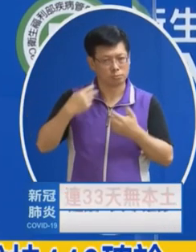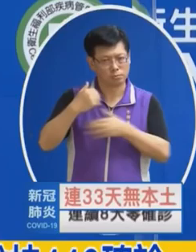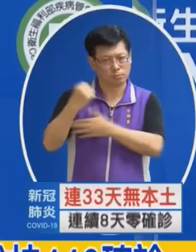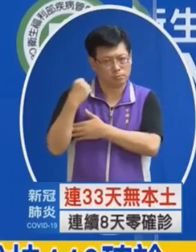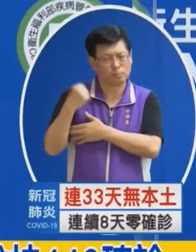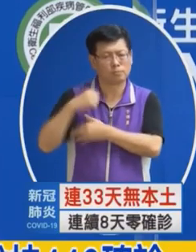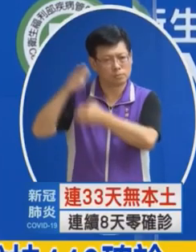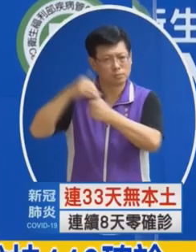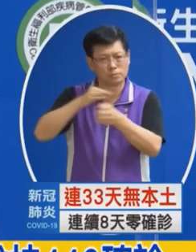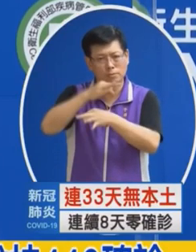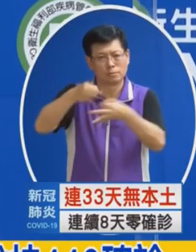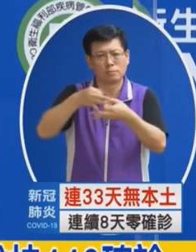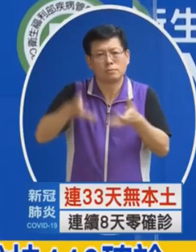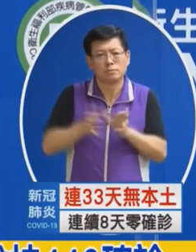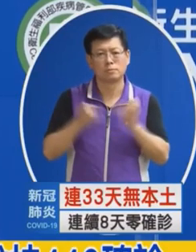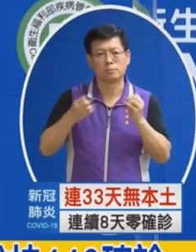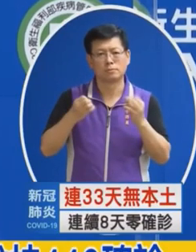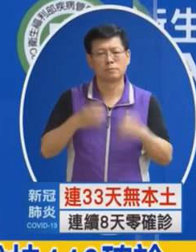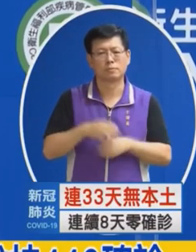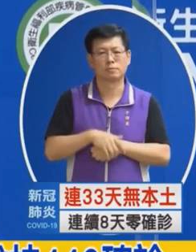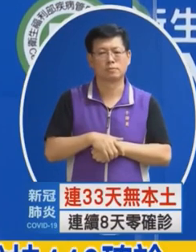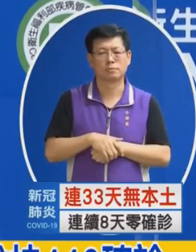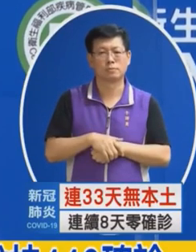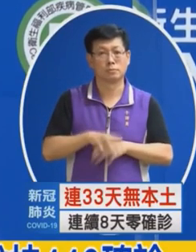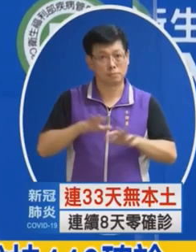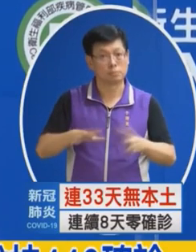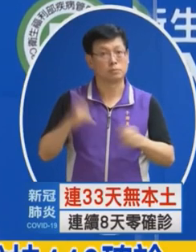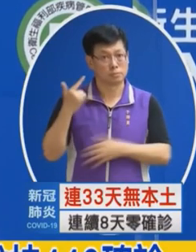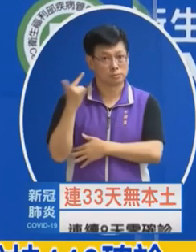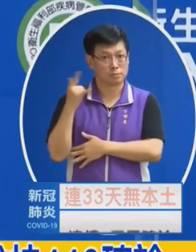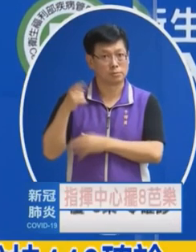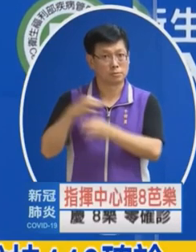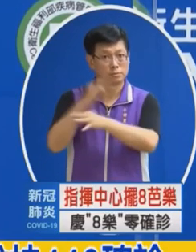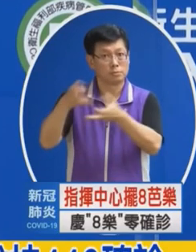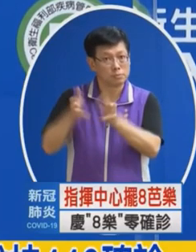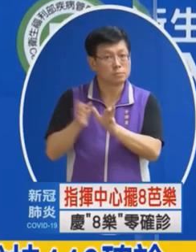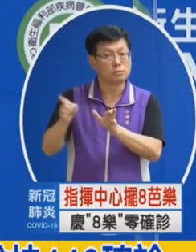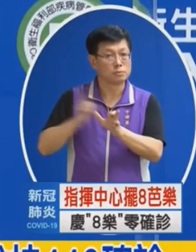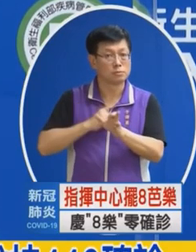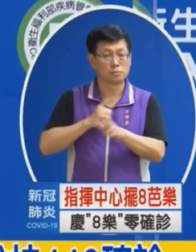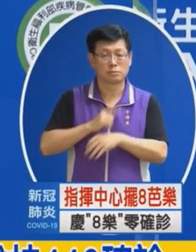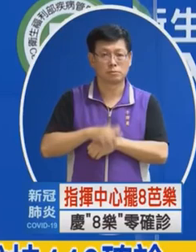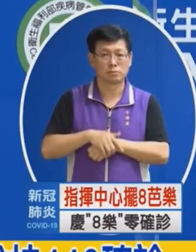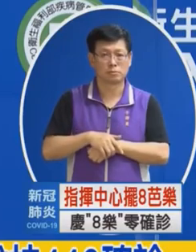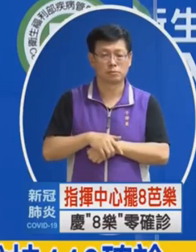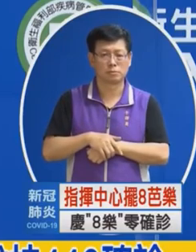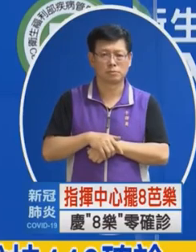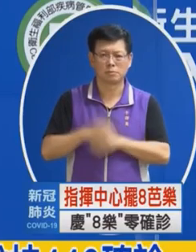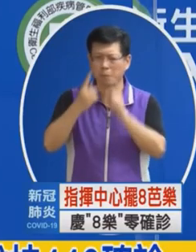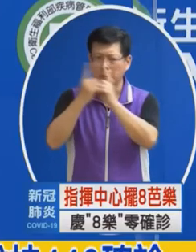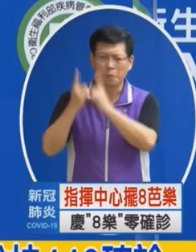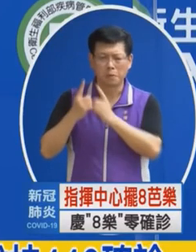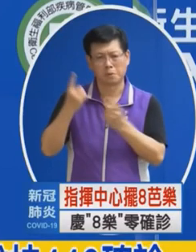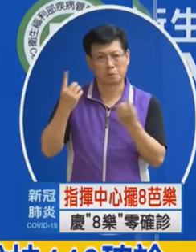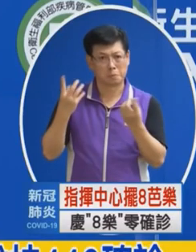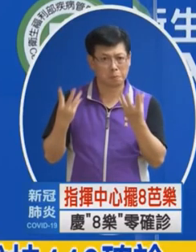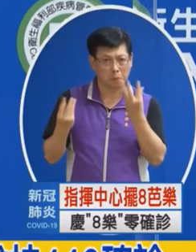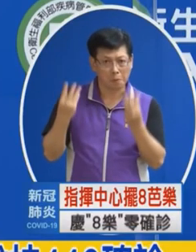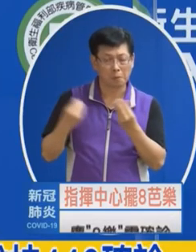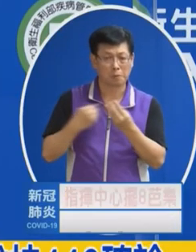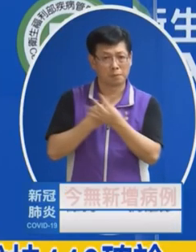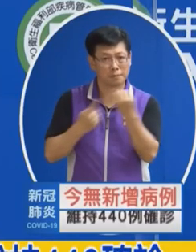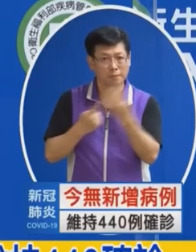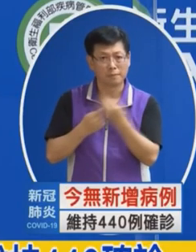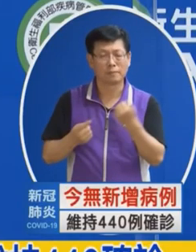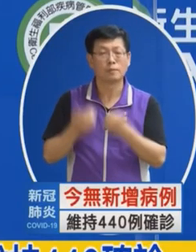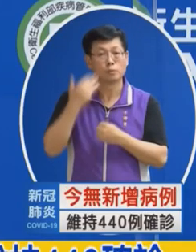部哈再来讨论这个事情的。好，那我们现在也等经济部把相关的这些哈整个量能呐，哈到底就